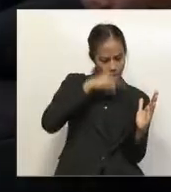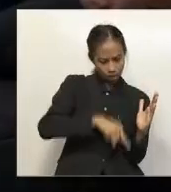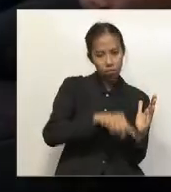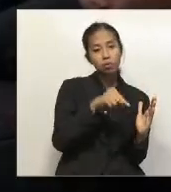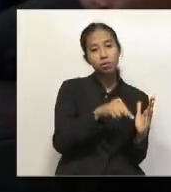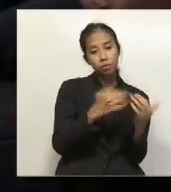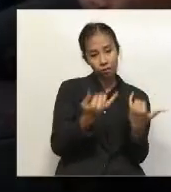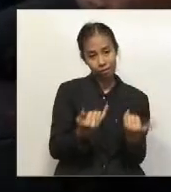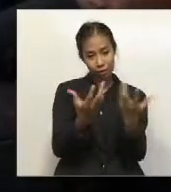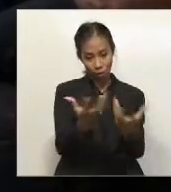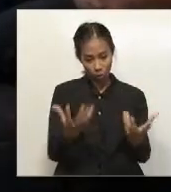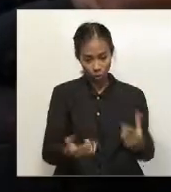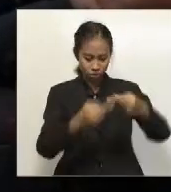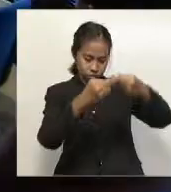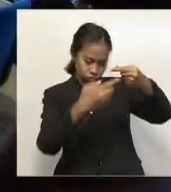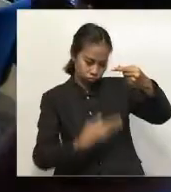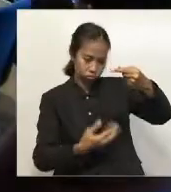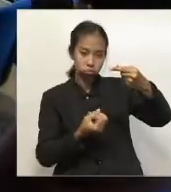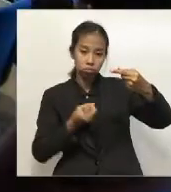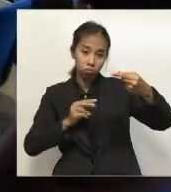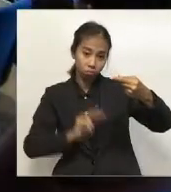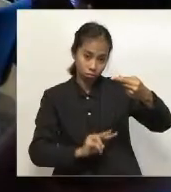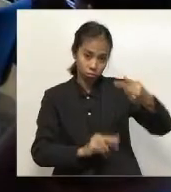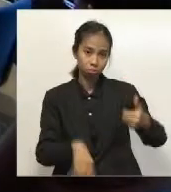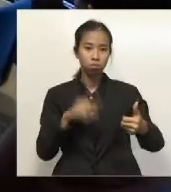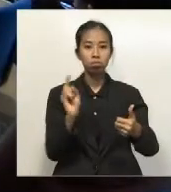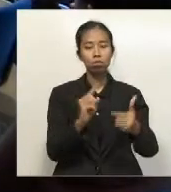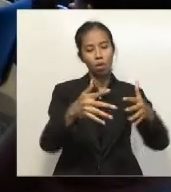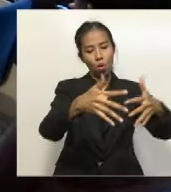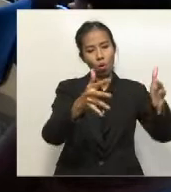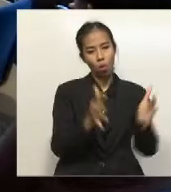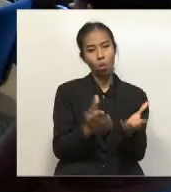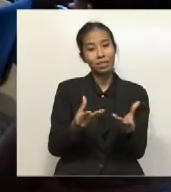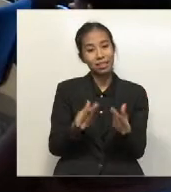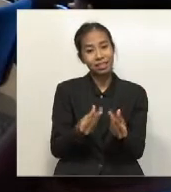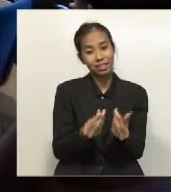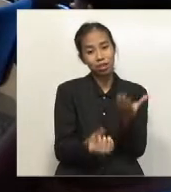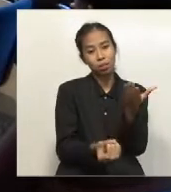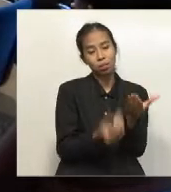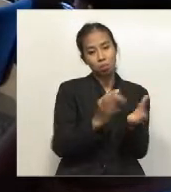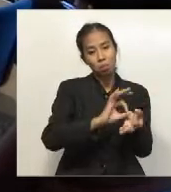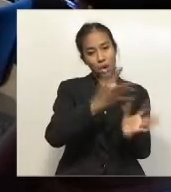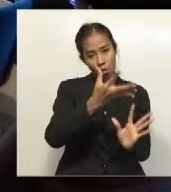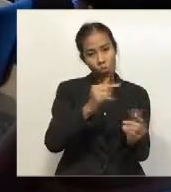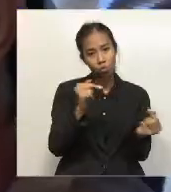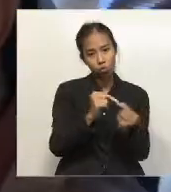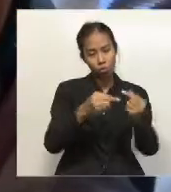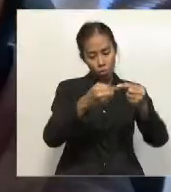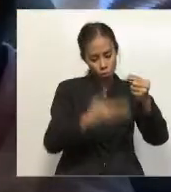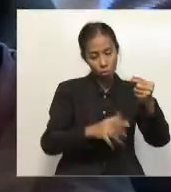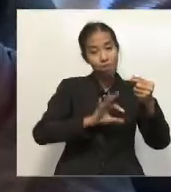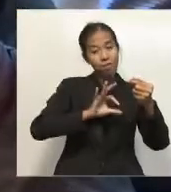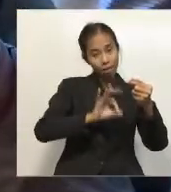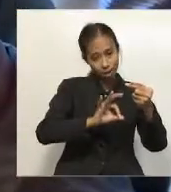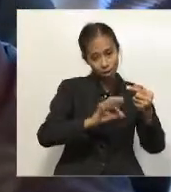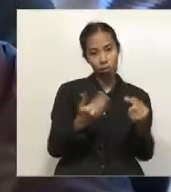ณวัตถุทั้ง12รายการนี้นะคะก็ประกอบไปด้วยภาชนะดินเผาวัฒนธรรมบ้านเชียง9ราย